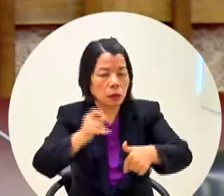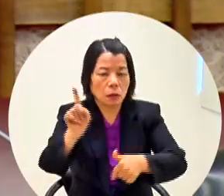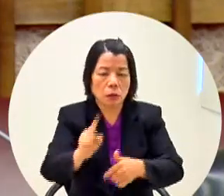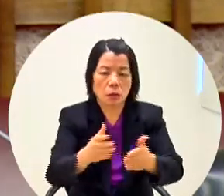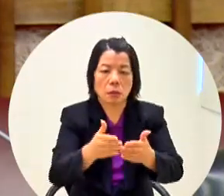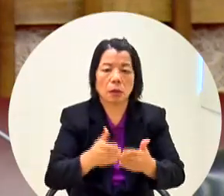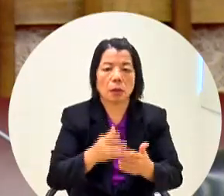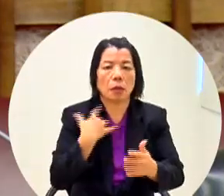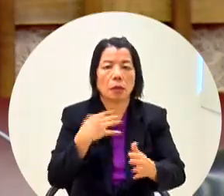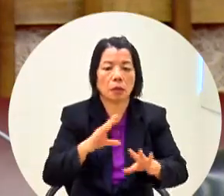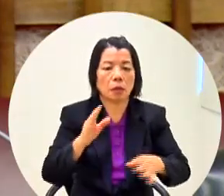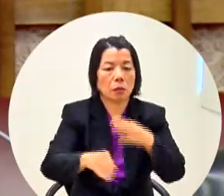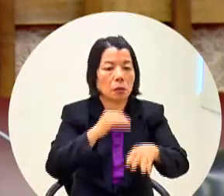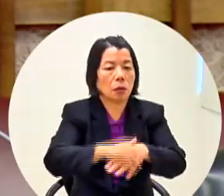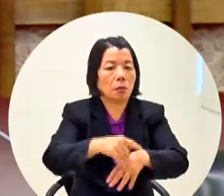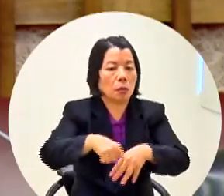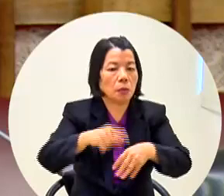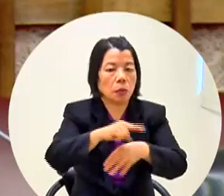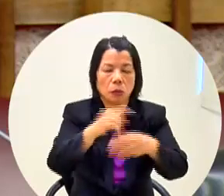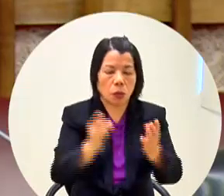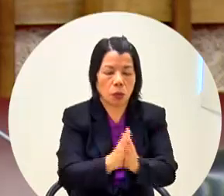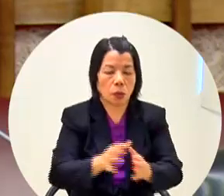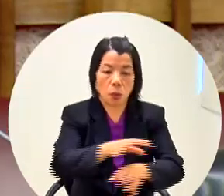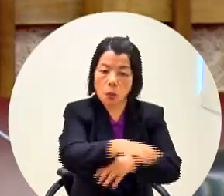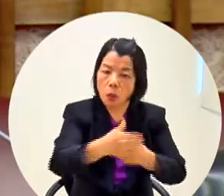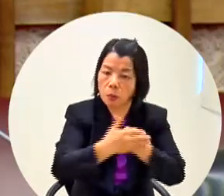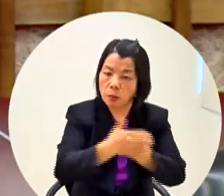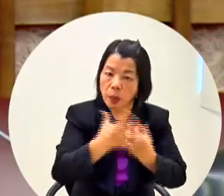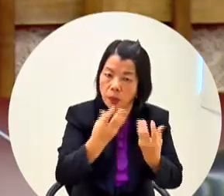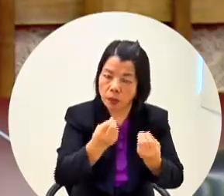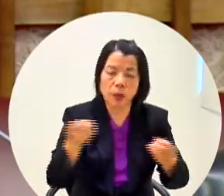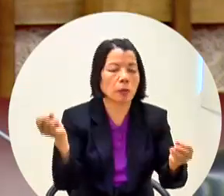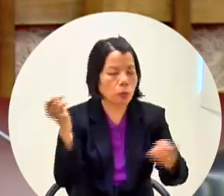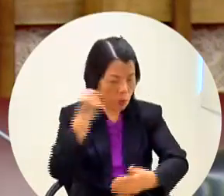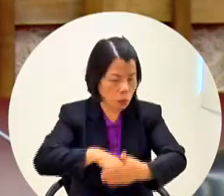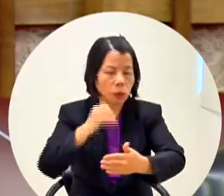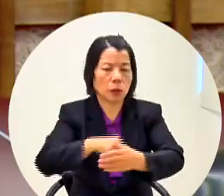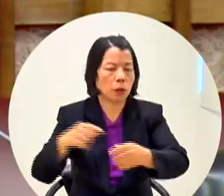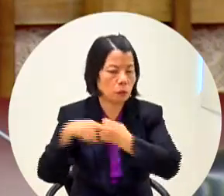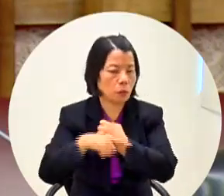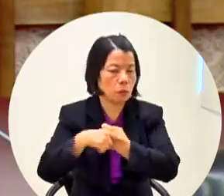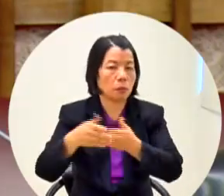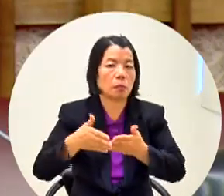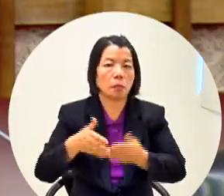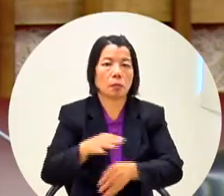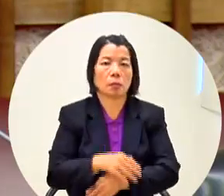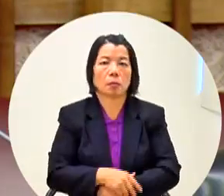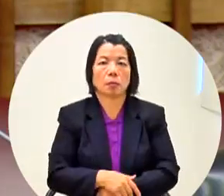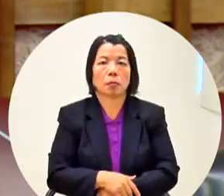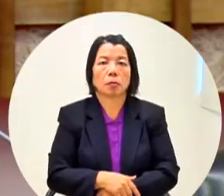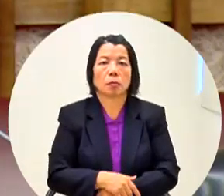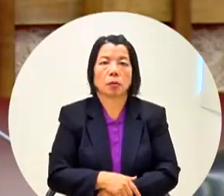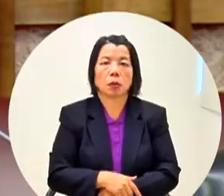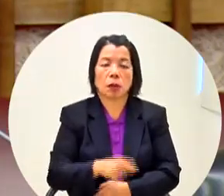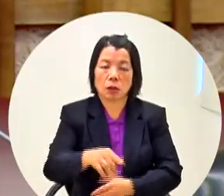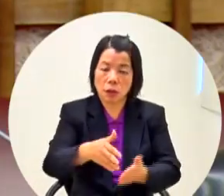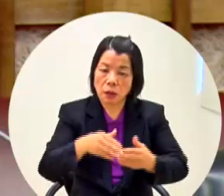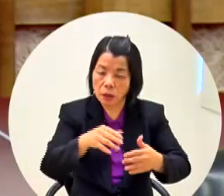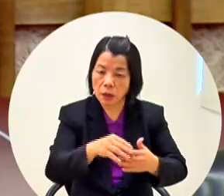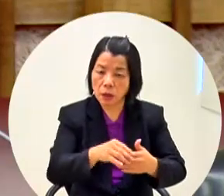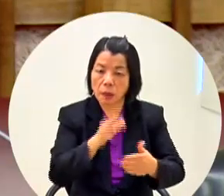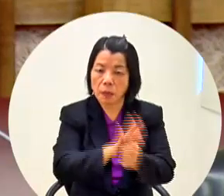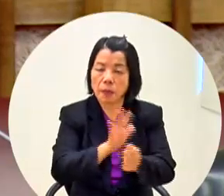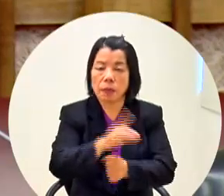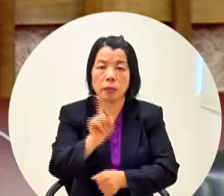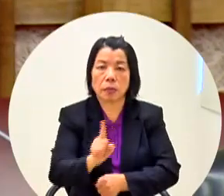少。这个是一定要把它放在里面。第二个也刚刚提到的，我们要谈到的是后现在要救的东西太多